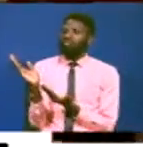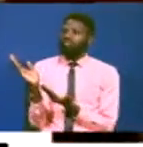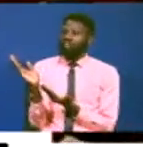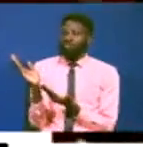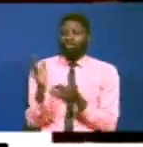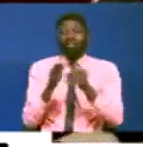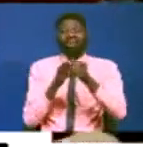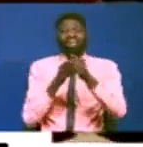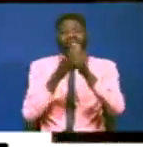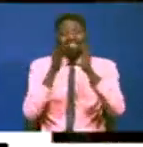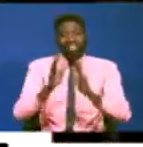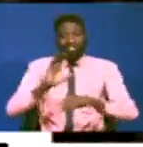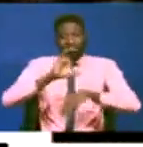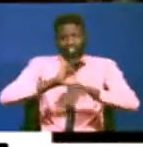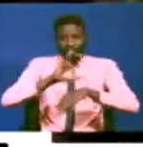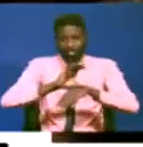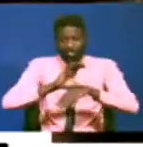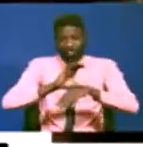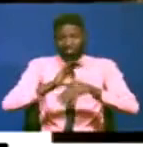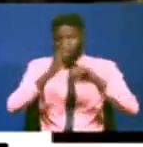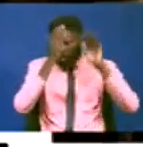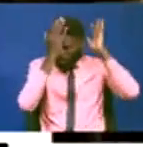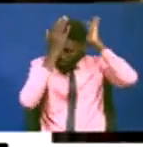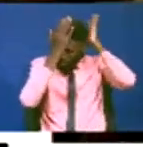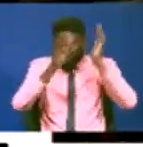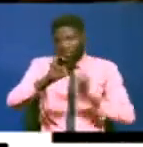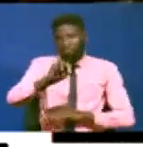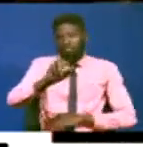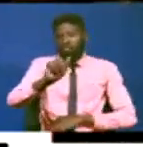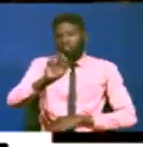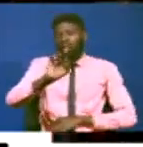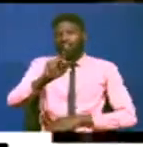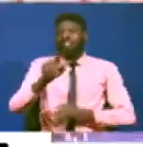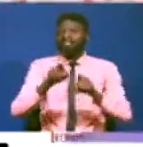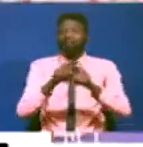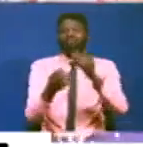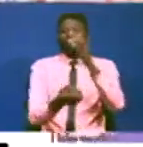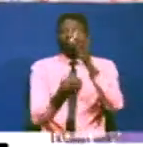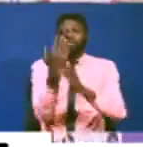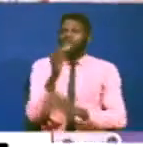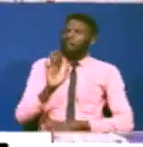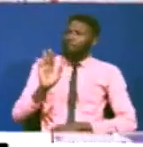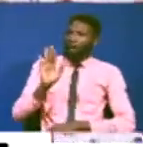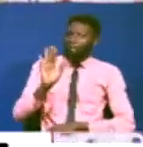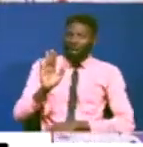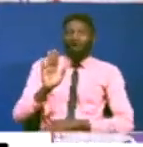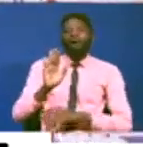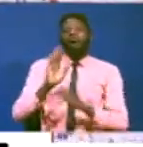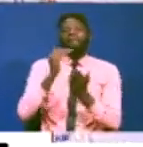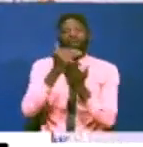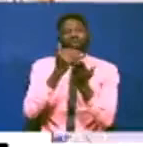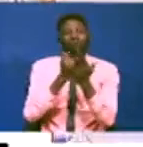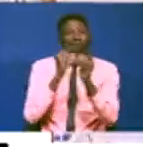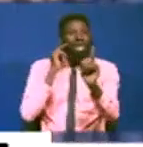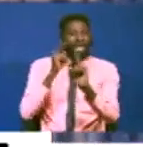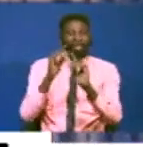Kiongozi wa kanisa hilo Askofu Mark Kariuki alikuwa pia akizindua mkakati wake wa kuwezesha kanisa hilo kujenga nyumba kadhaa za gharama nafuu na